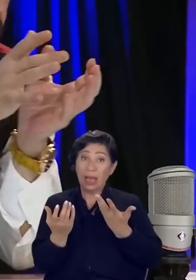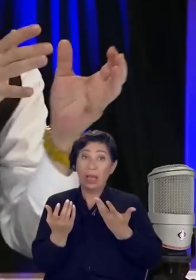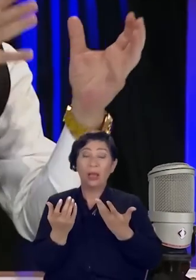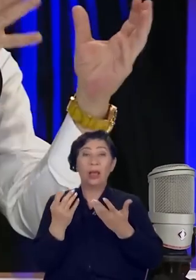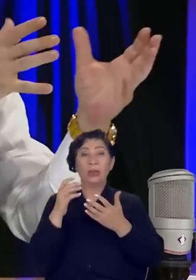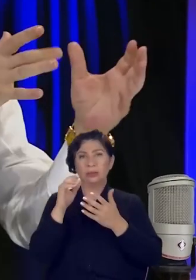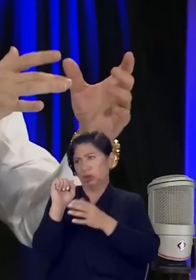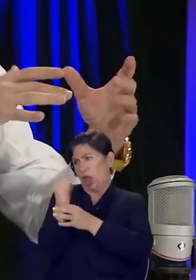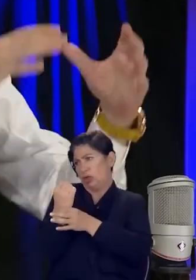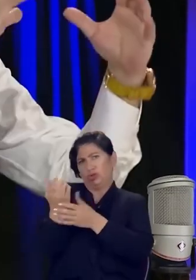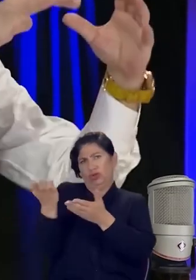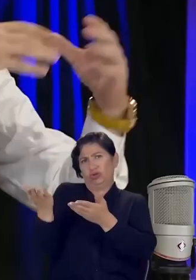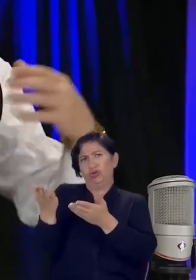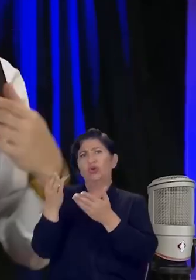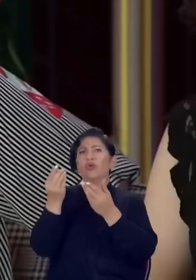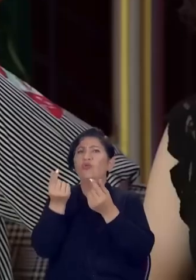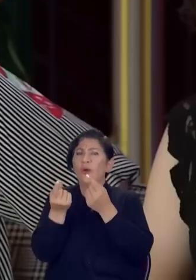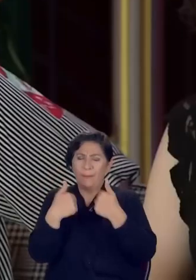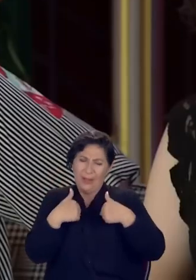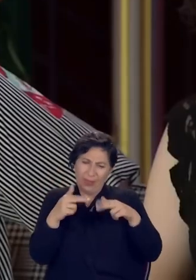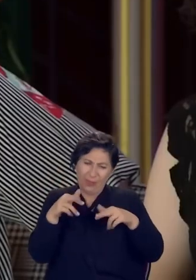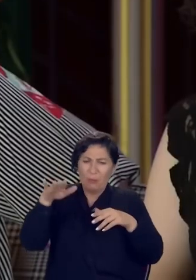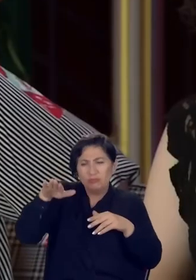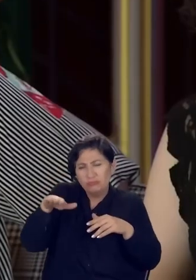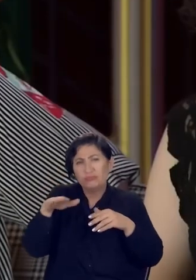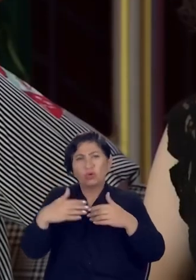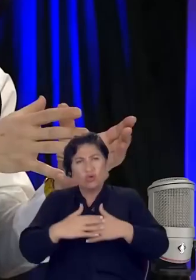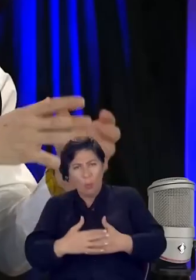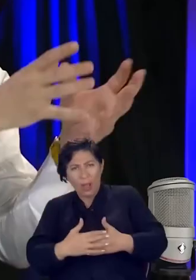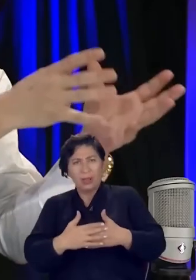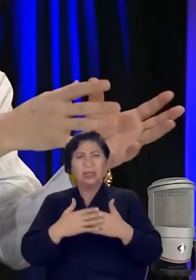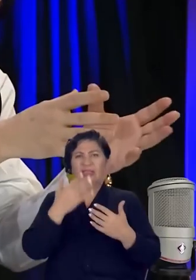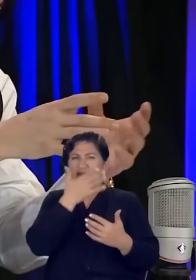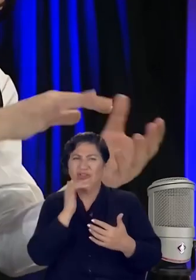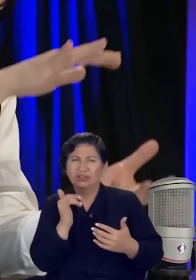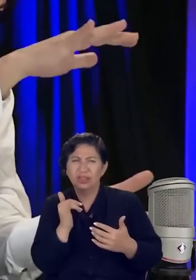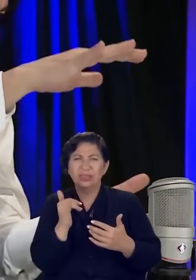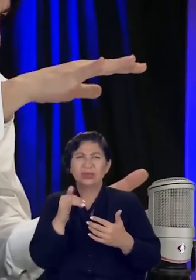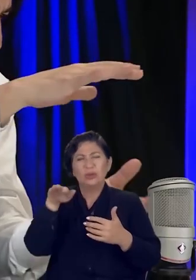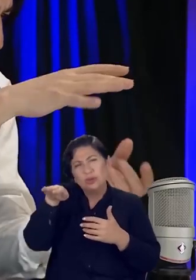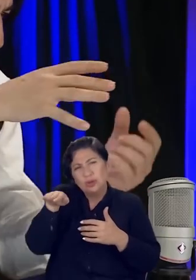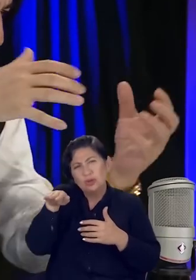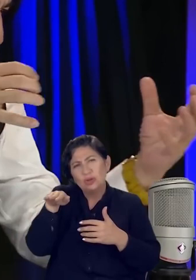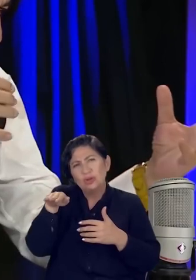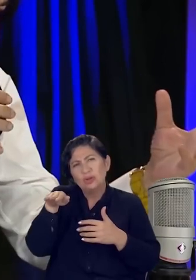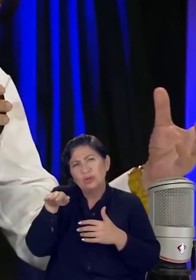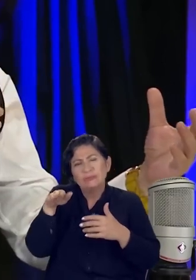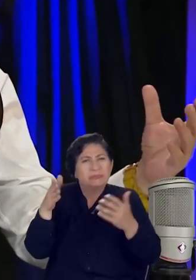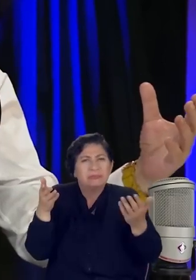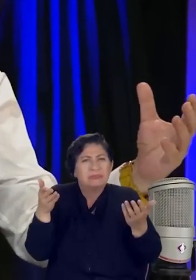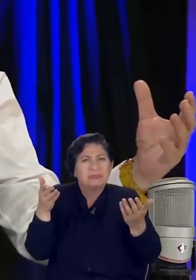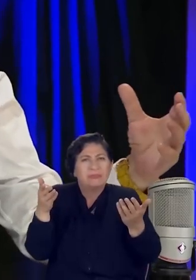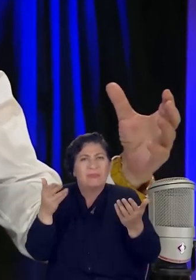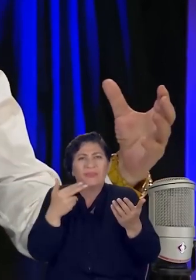Ya sanatçı olabilir. Yani sanatçı ufak tefek benim gibi hafif göbekli, çirkin, küçük.